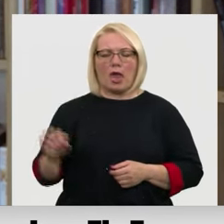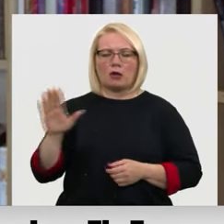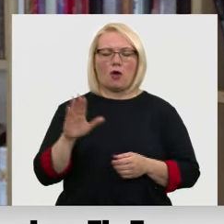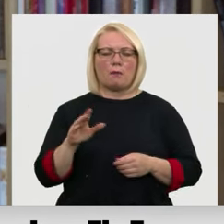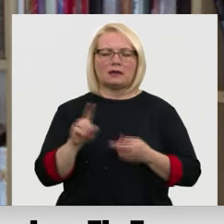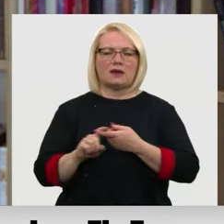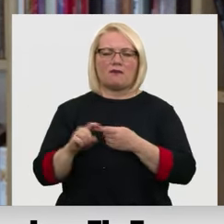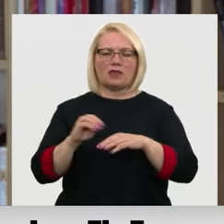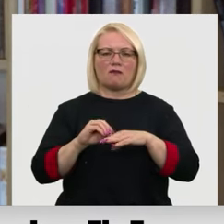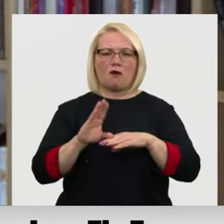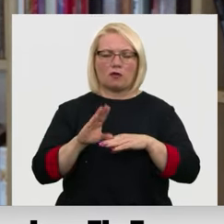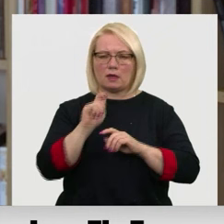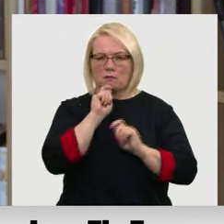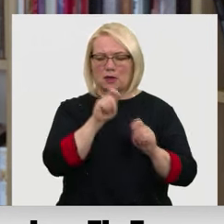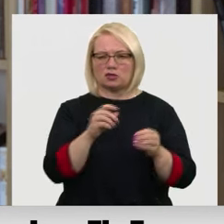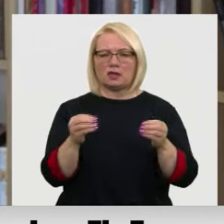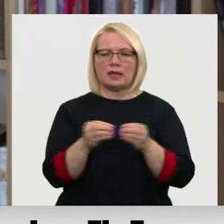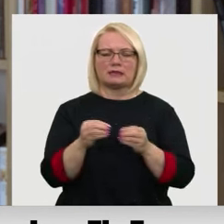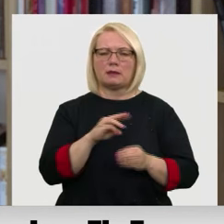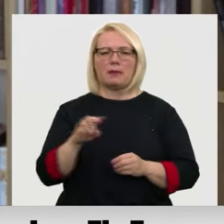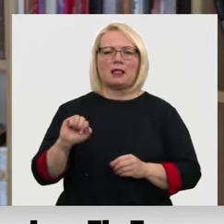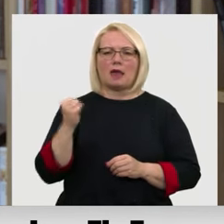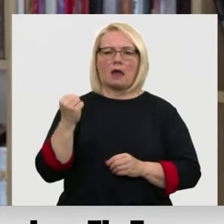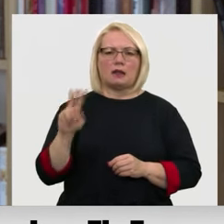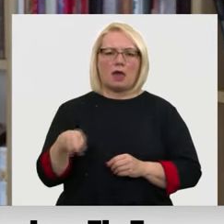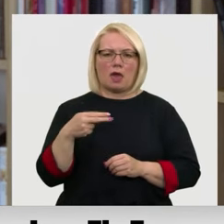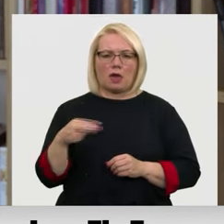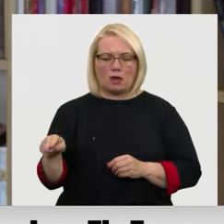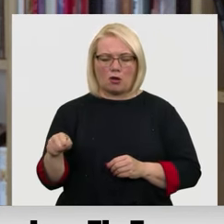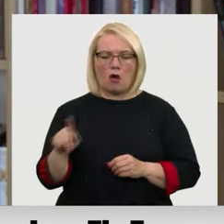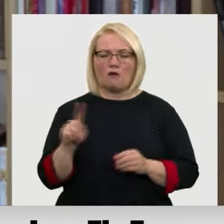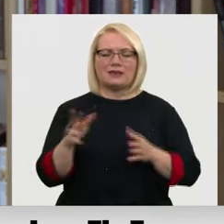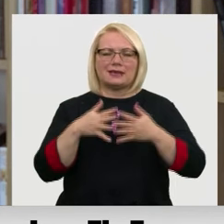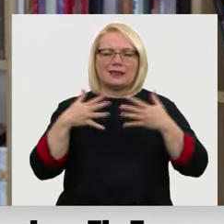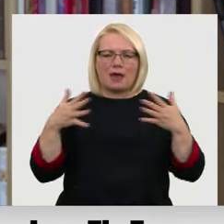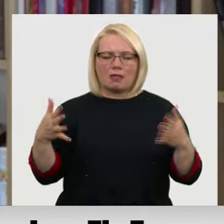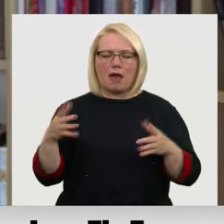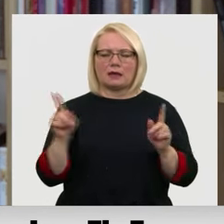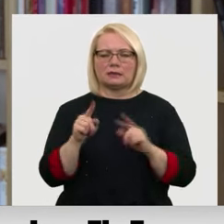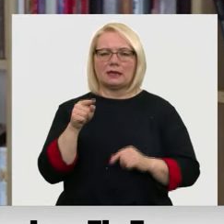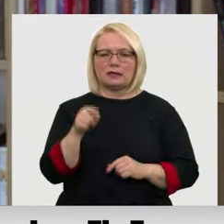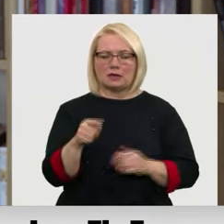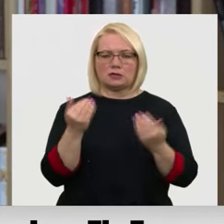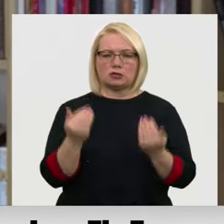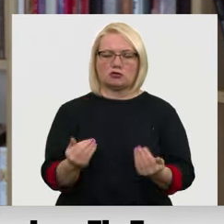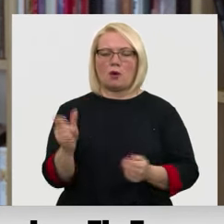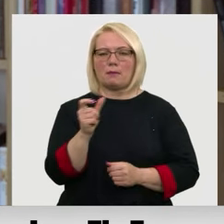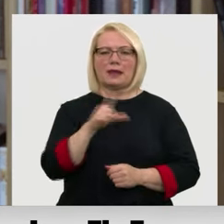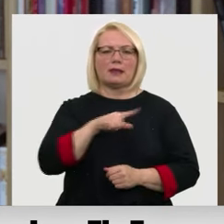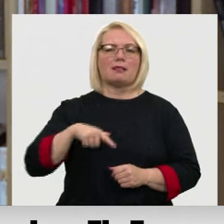piešķirt 10 miljardi eiro. Un pēdējais, un manuprāt pats lielākais, ir tas, ka šobrīd